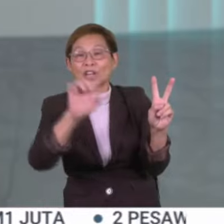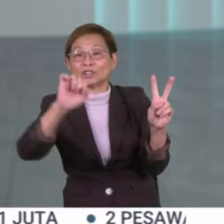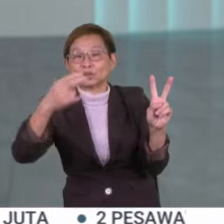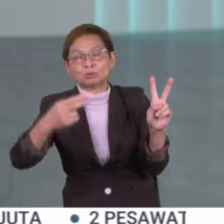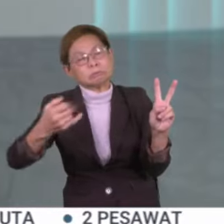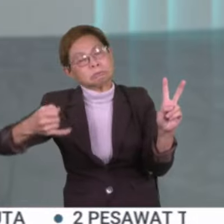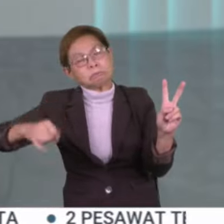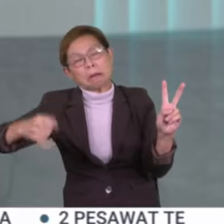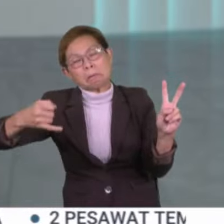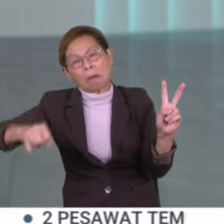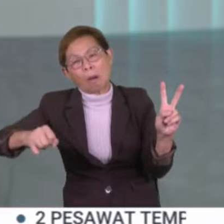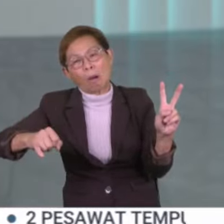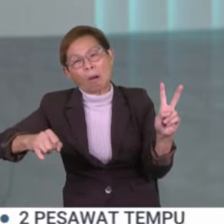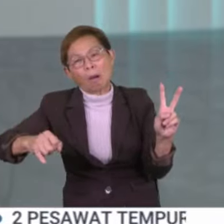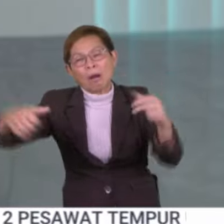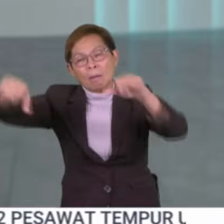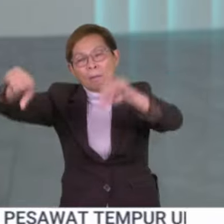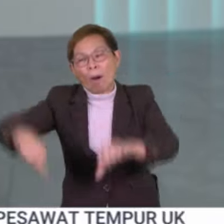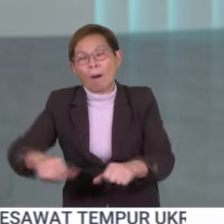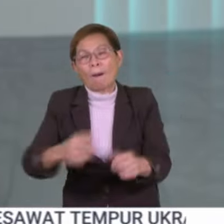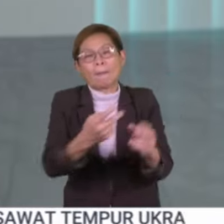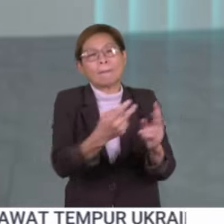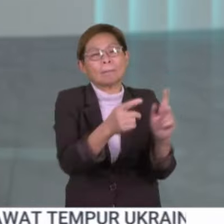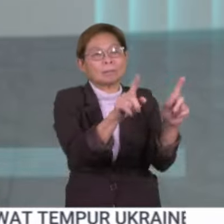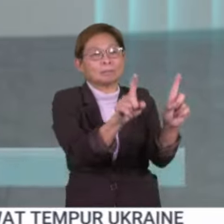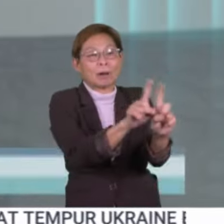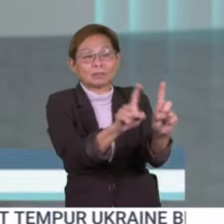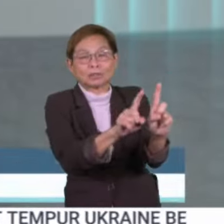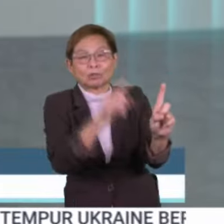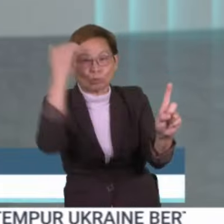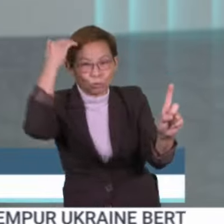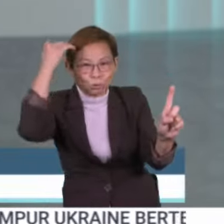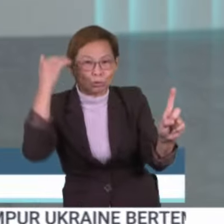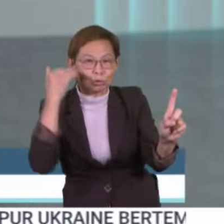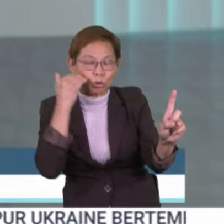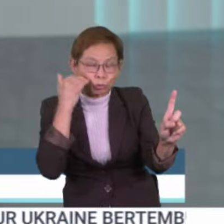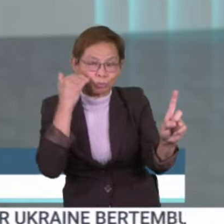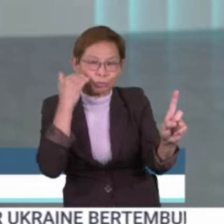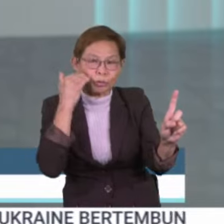edisi lalu selepas tunduk kepada pasangan Korea Selatan kami